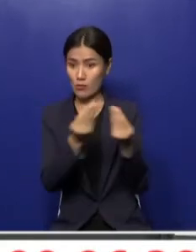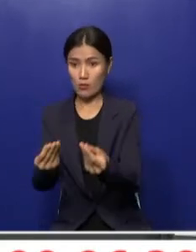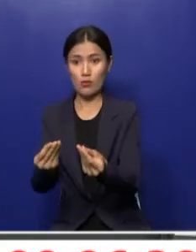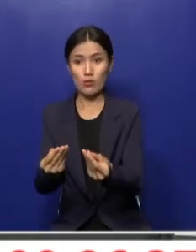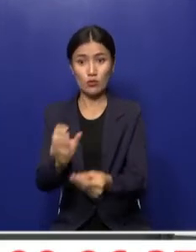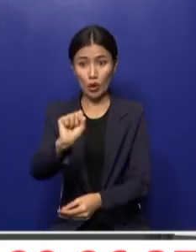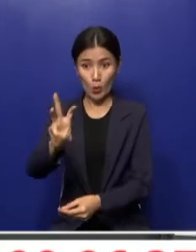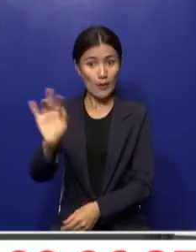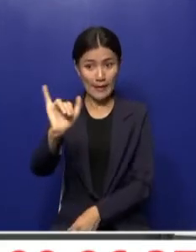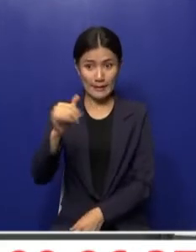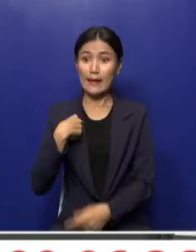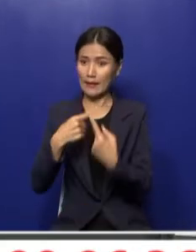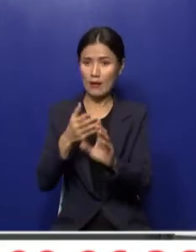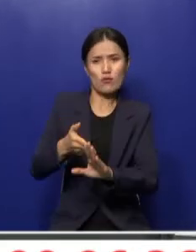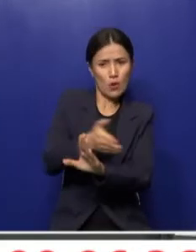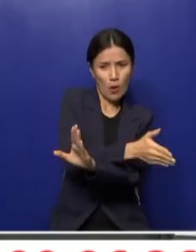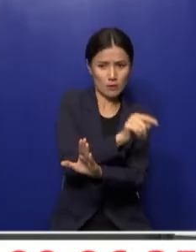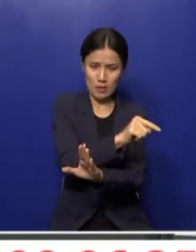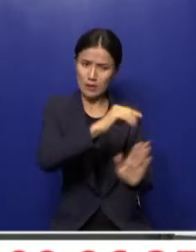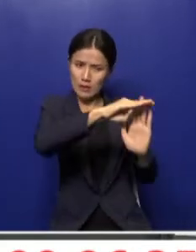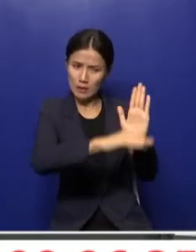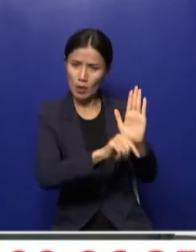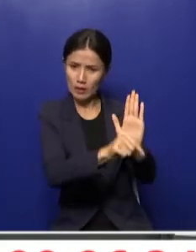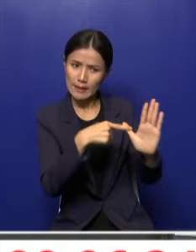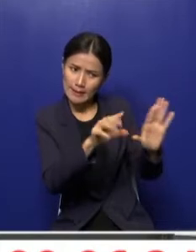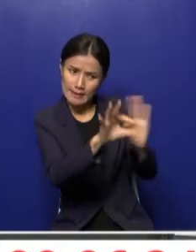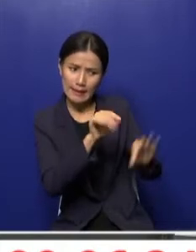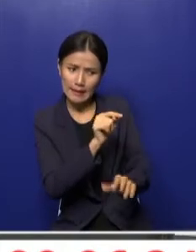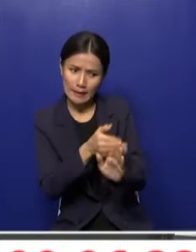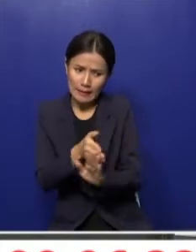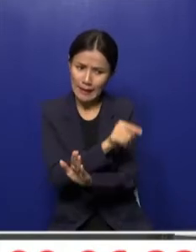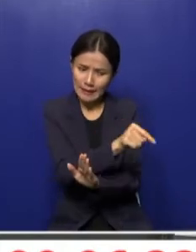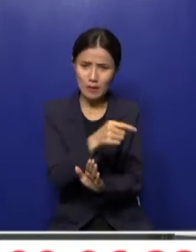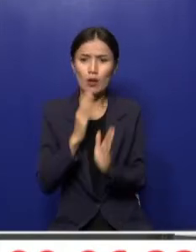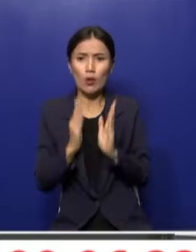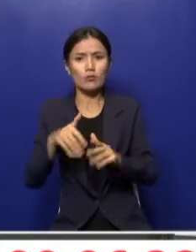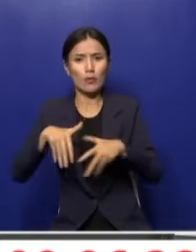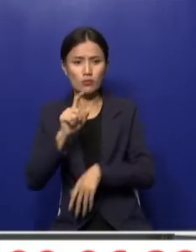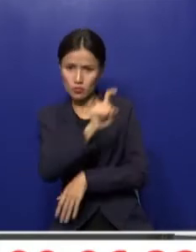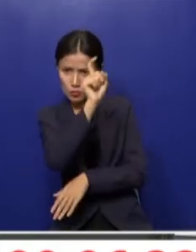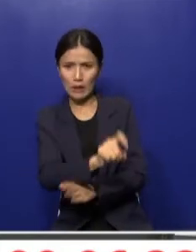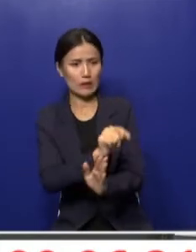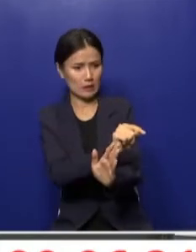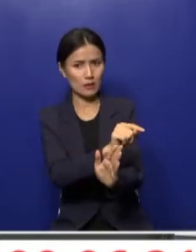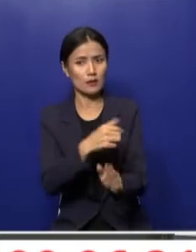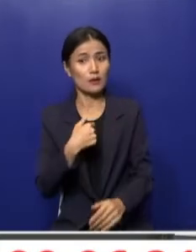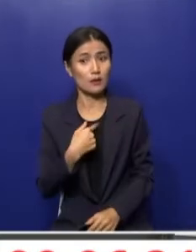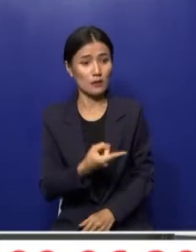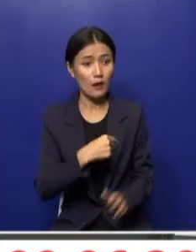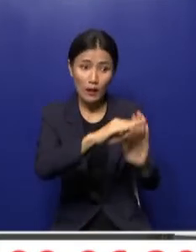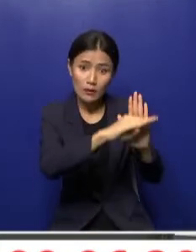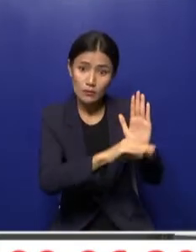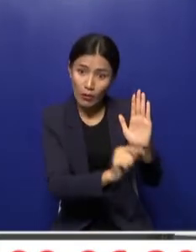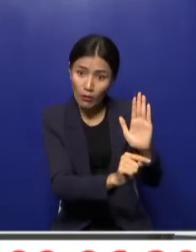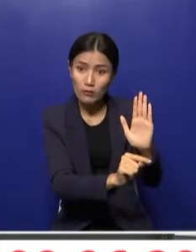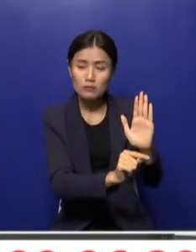ว่าขบวนการคัดเลือกก.ต.ชของวุฒิสภานั้นมันมีความแตกต่างจากขบวนการ